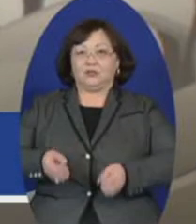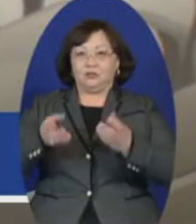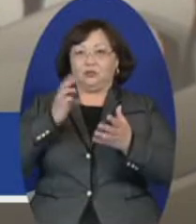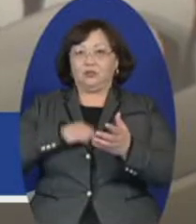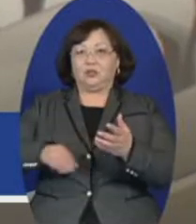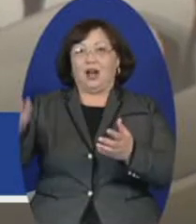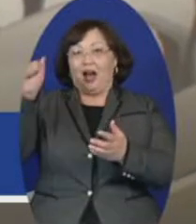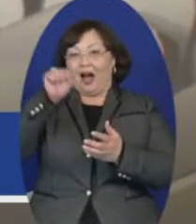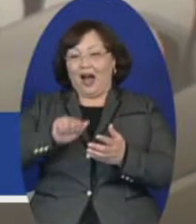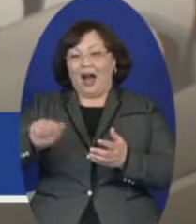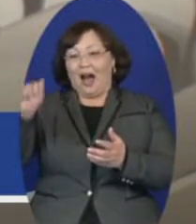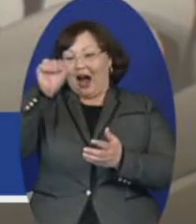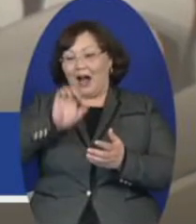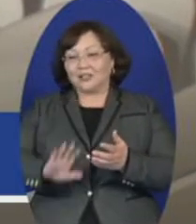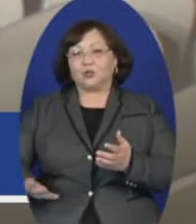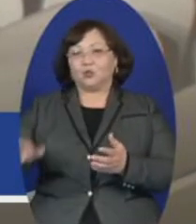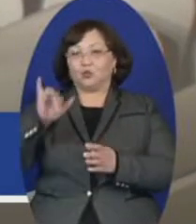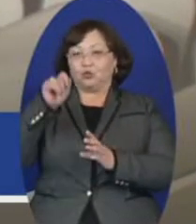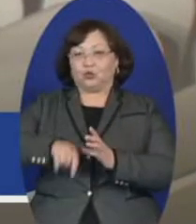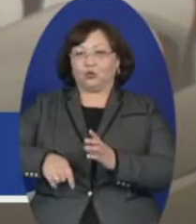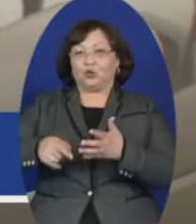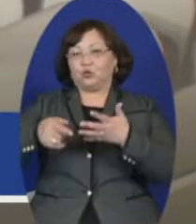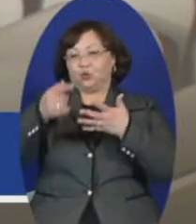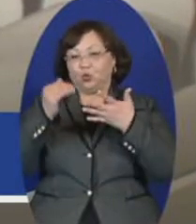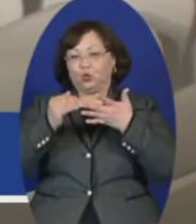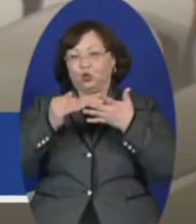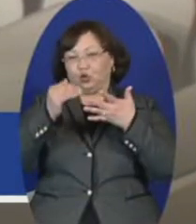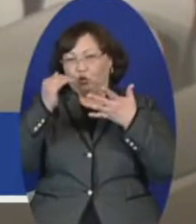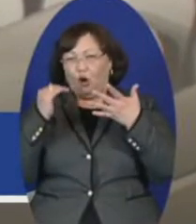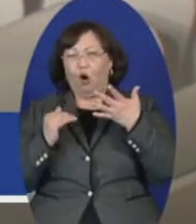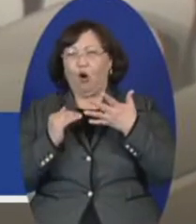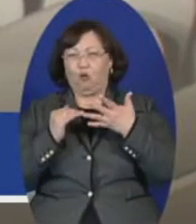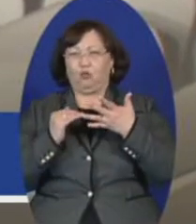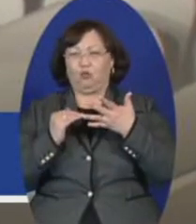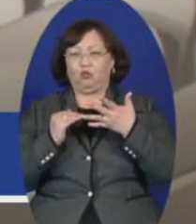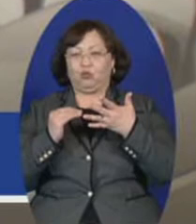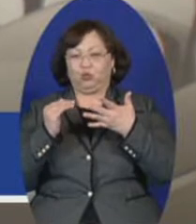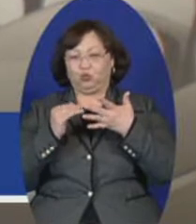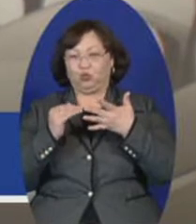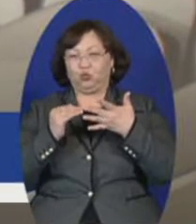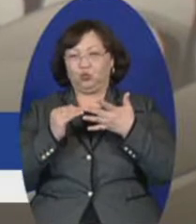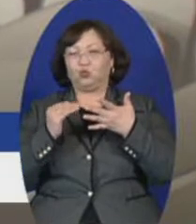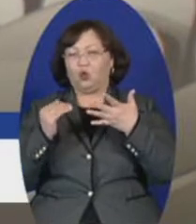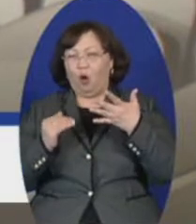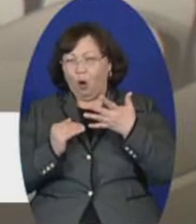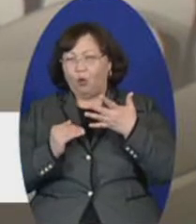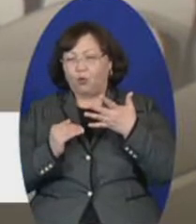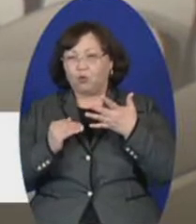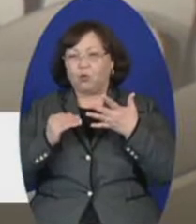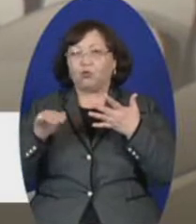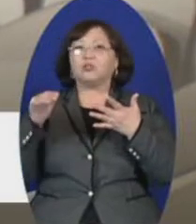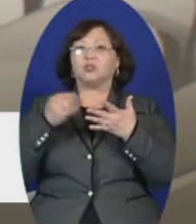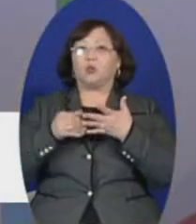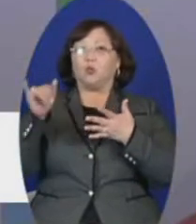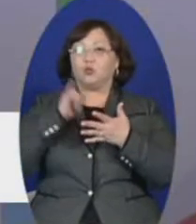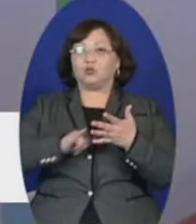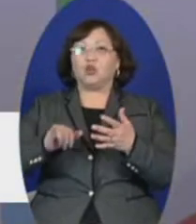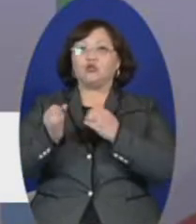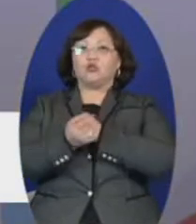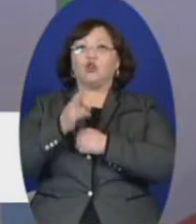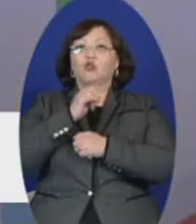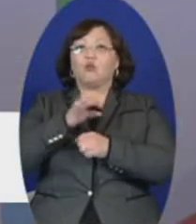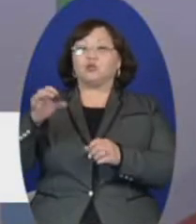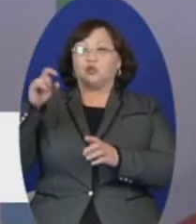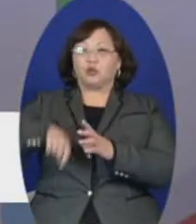хүртэл дунджаас доогор байна гэж байна шүү дээ. Энэ өнөөдөр чинь улсын онцгой комисс гэхэд тэнд баг эмэгтэй хүн байхгүй байх уу манай дээр. Улс төрийн